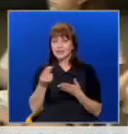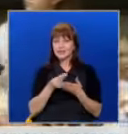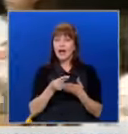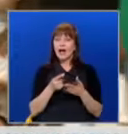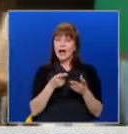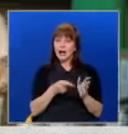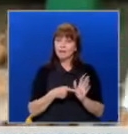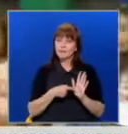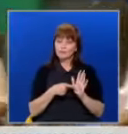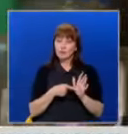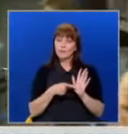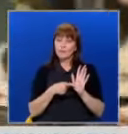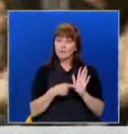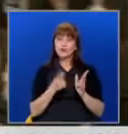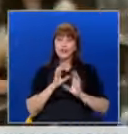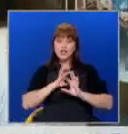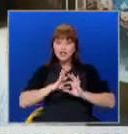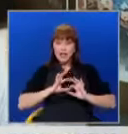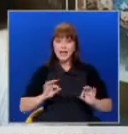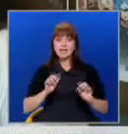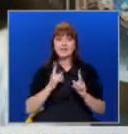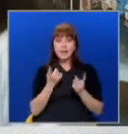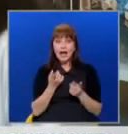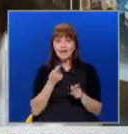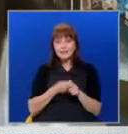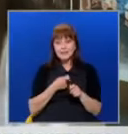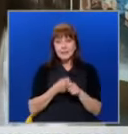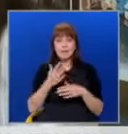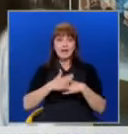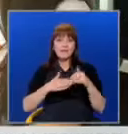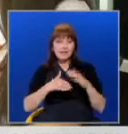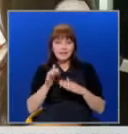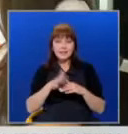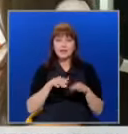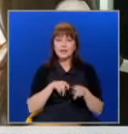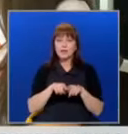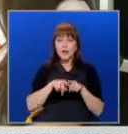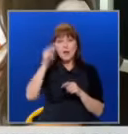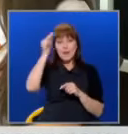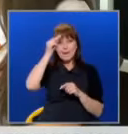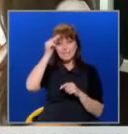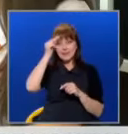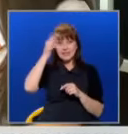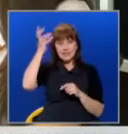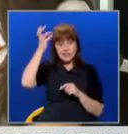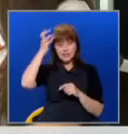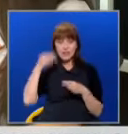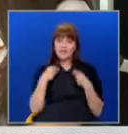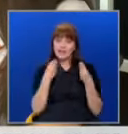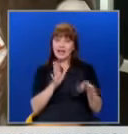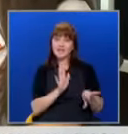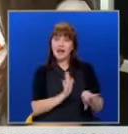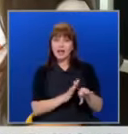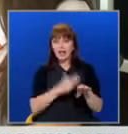срещи ясно показват как трябва да се гради приятелство. И увери. Българската държава протяга ръка за искрено